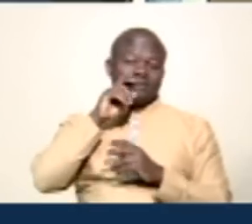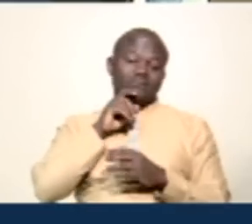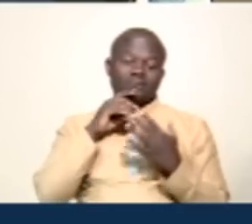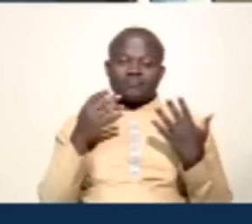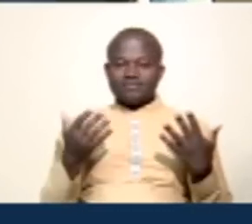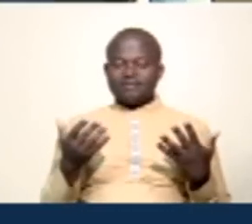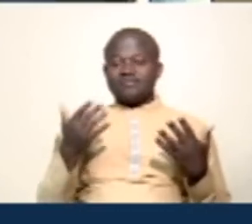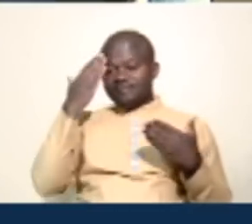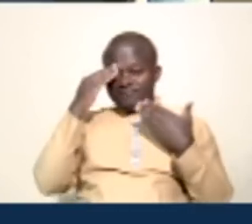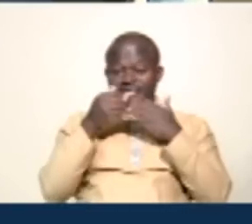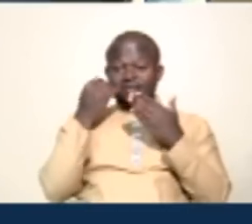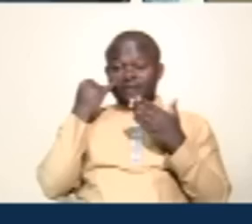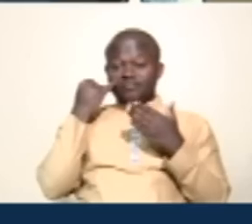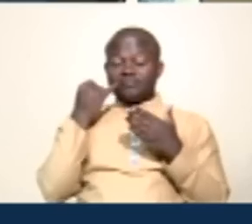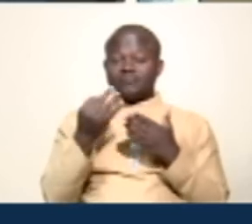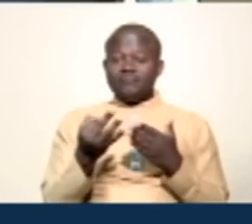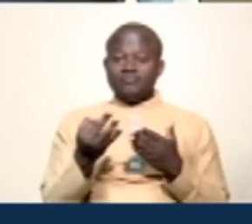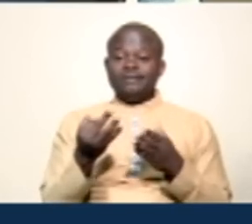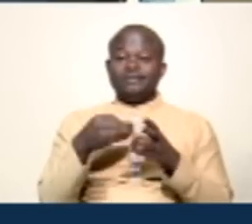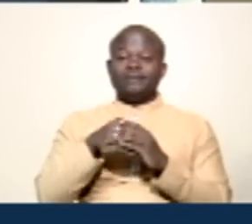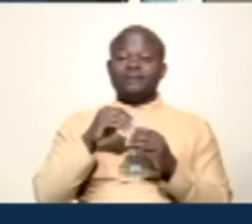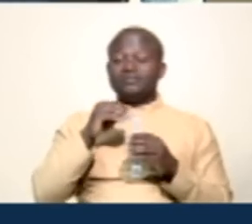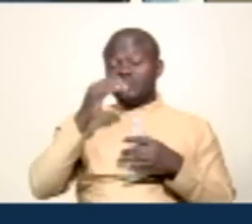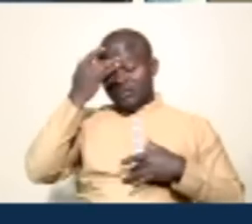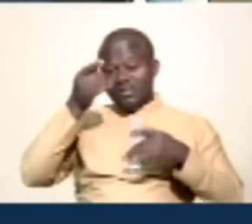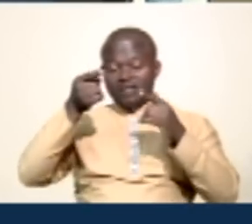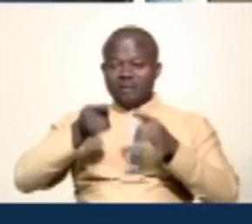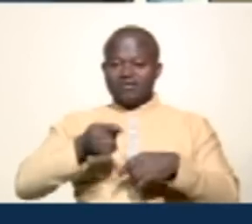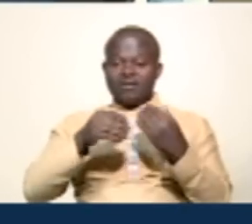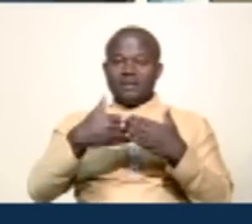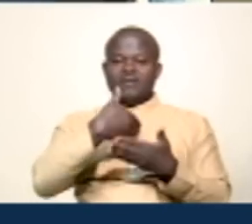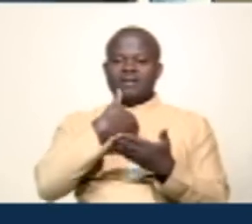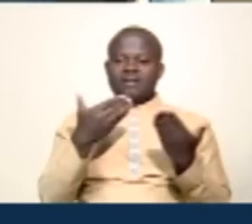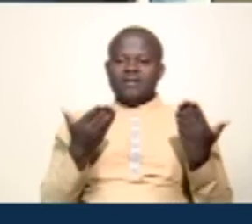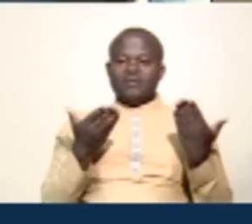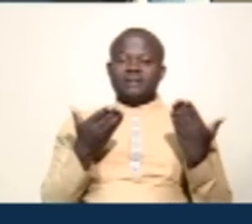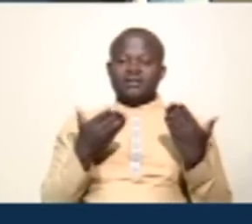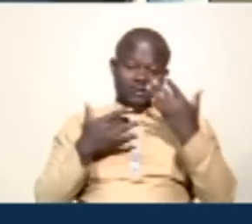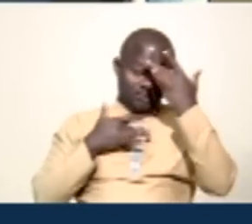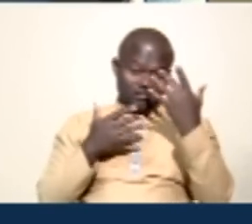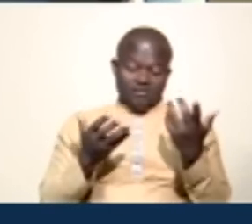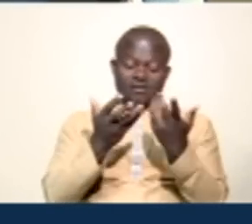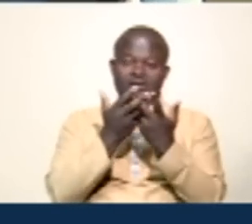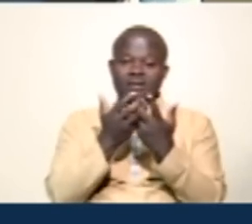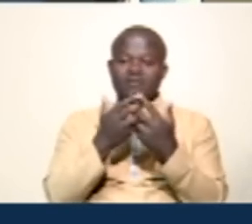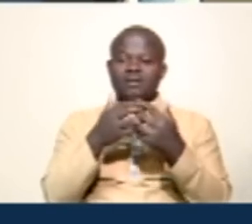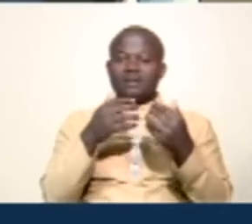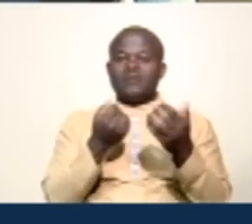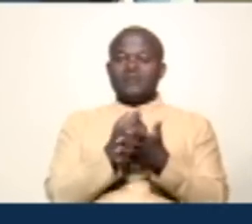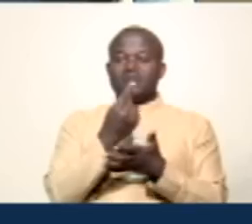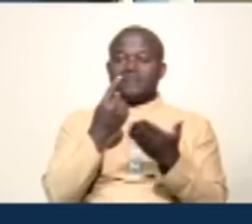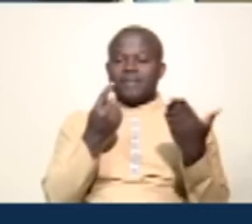mpuzabitsina. Kuko iyo umurwayi aje atugana afite indwara ijyanye ni yaratewe